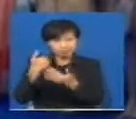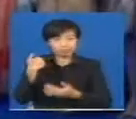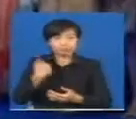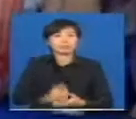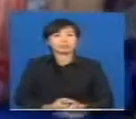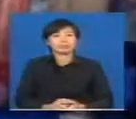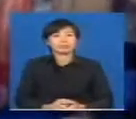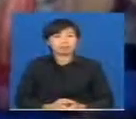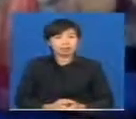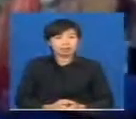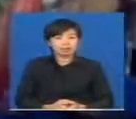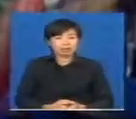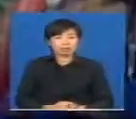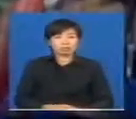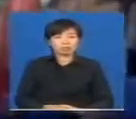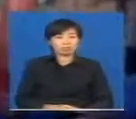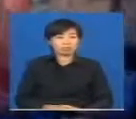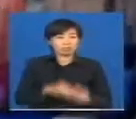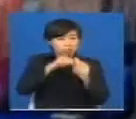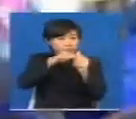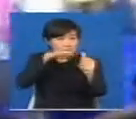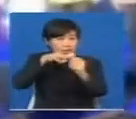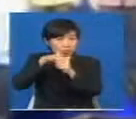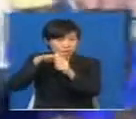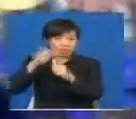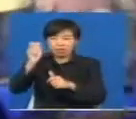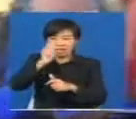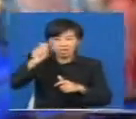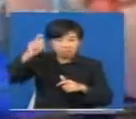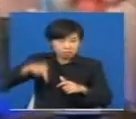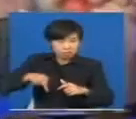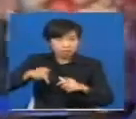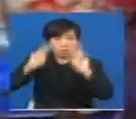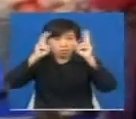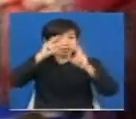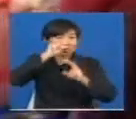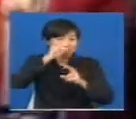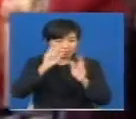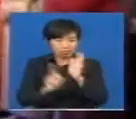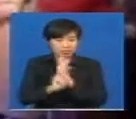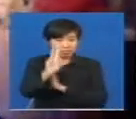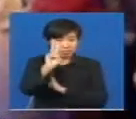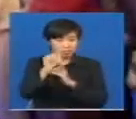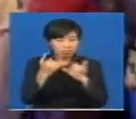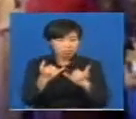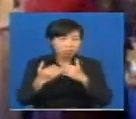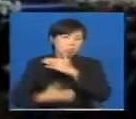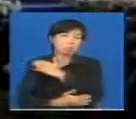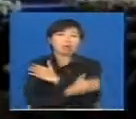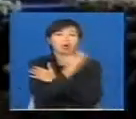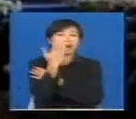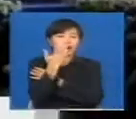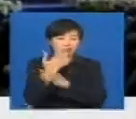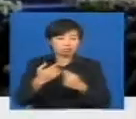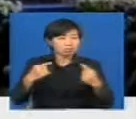จัดการประชุมผู้นำทางด้านน้ำแห่งภูมิภาคเอเชียแปซิฟิกครั้งที่2ครั้งนี้เป็นการเปิดโอกาสให้ทุกคน